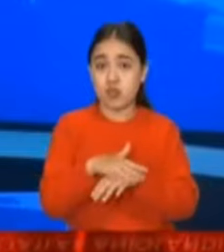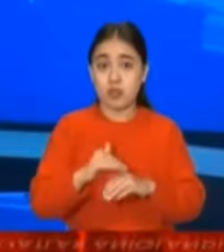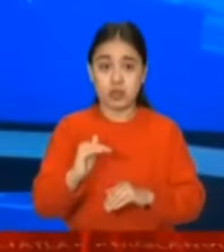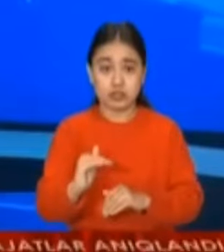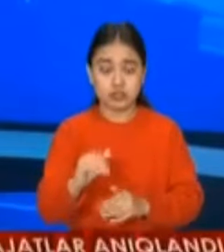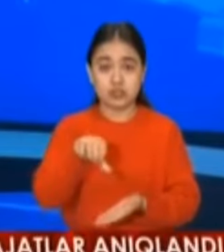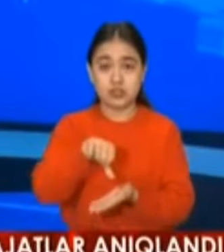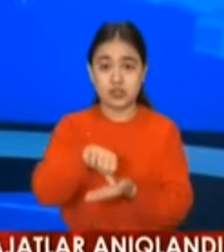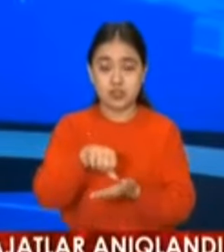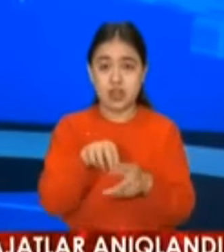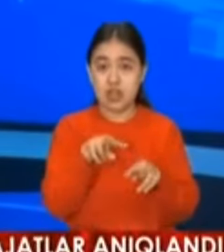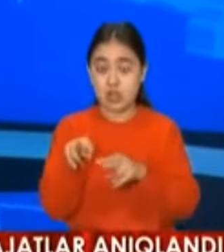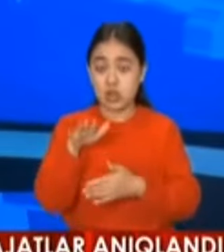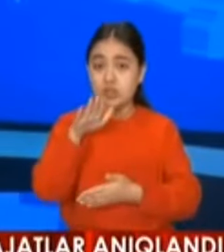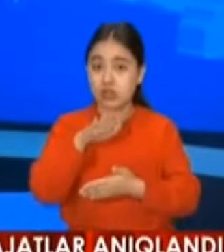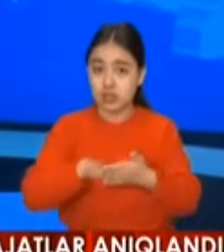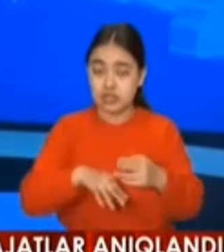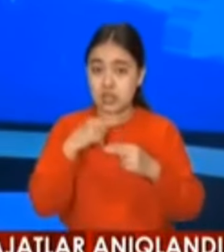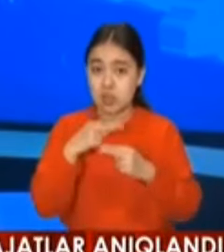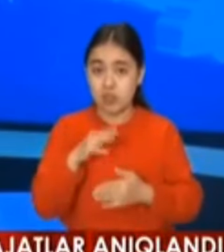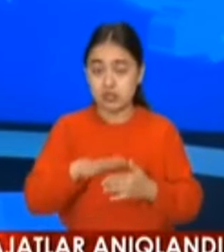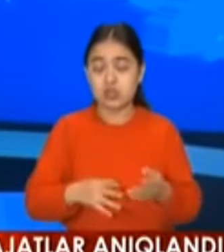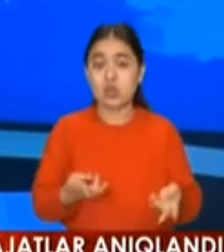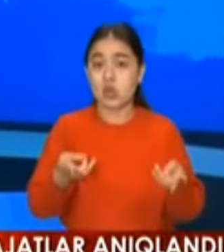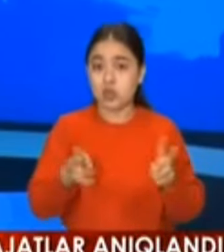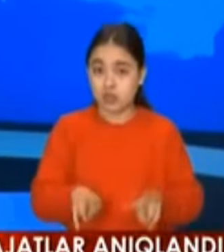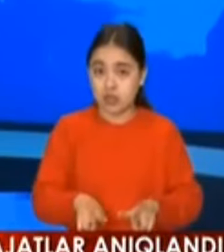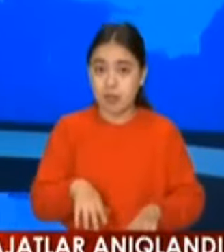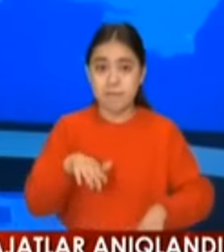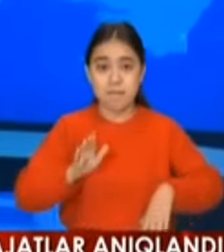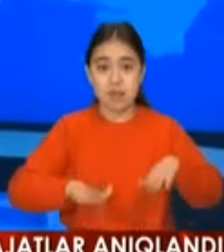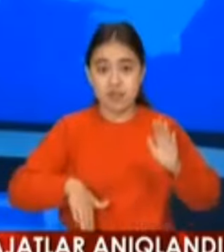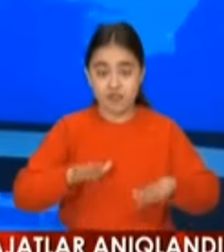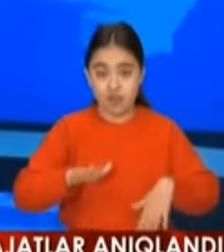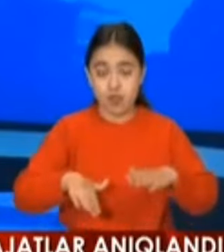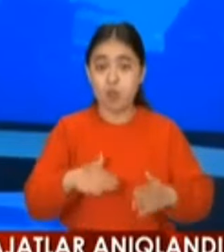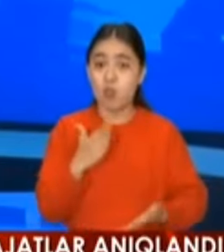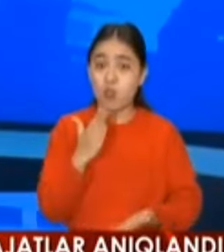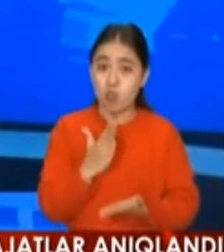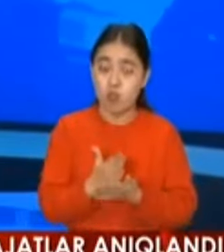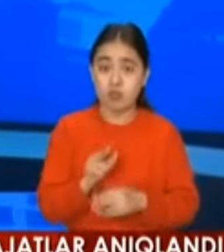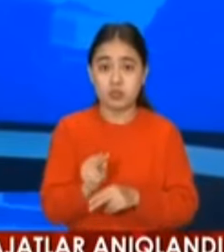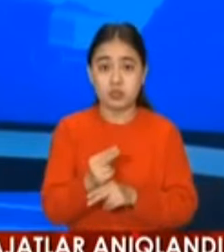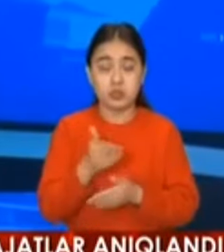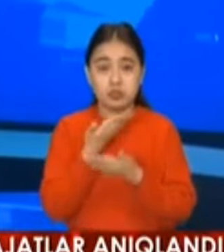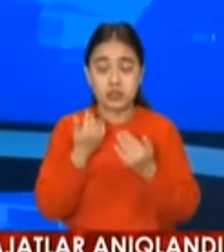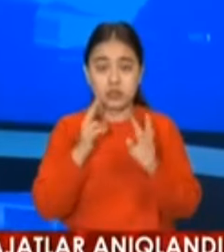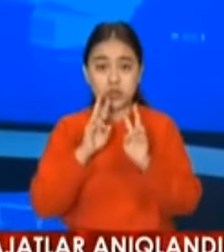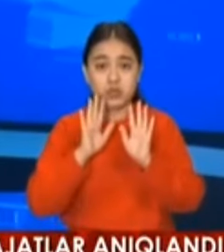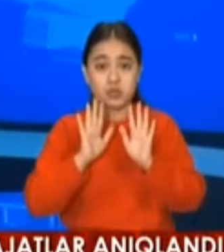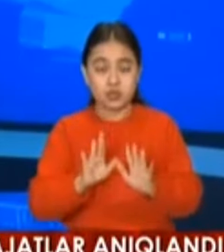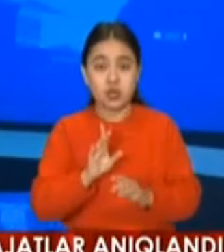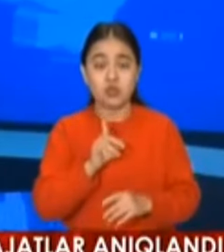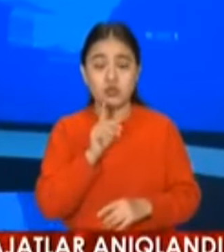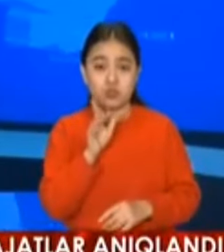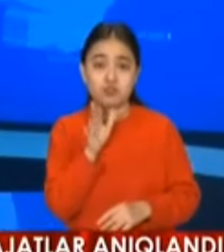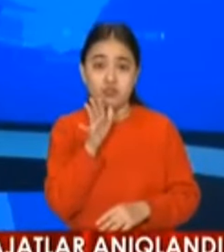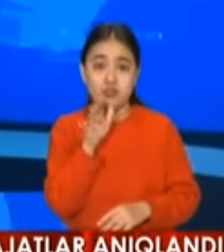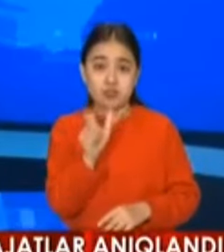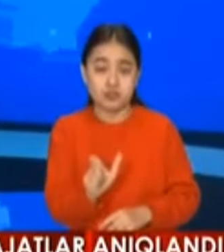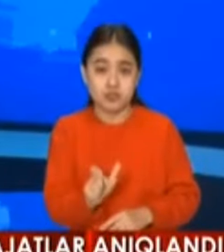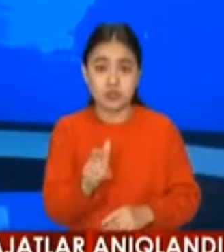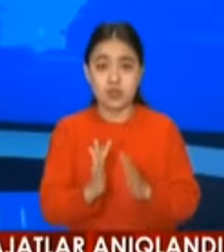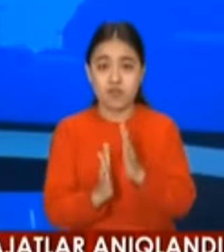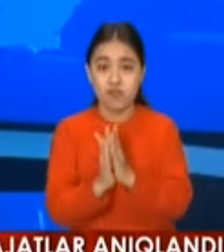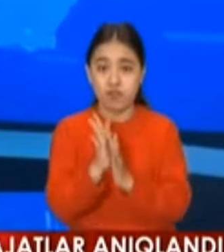kichik a'zosi nazoratsiz hamda e'tiborsiz qoldirsa, befarqligingiz uchun bor betarbiyaligini ko'rsatadigan yoshdagi inson.